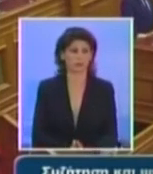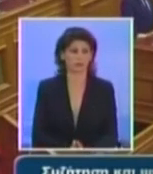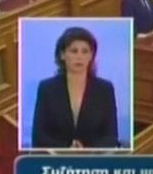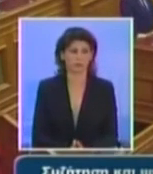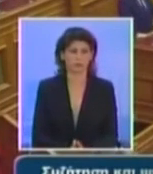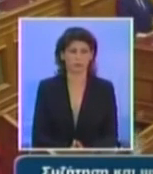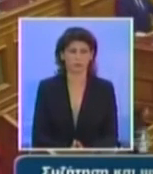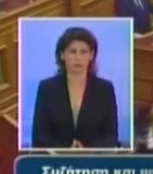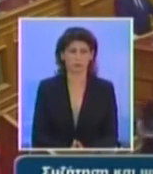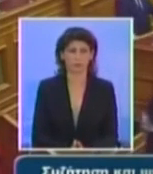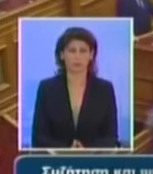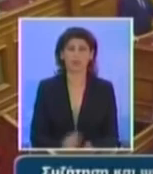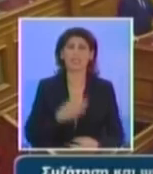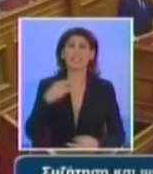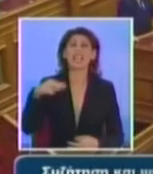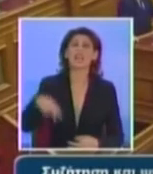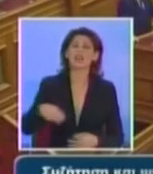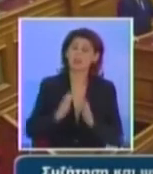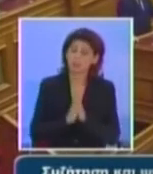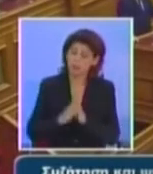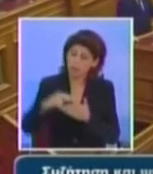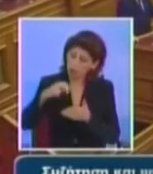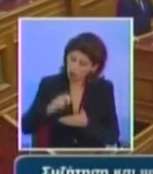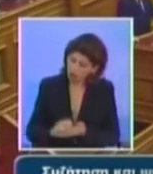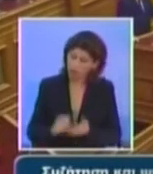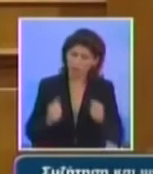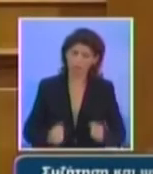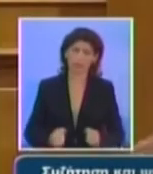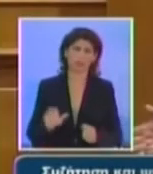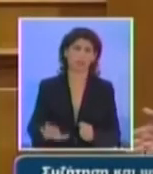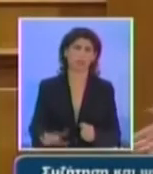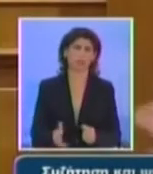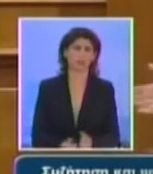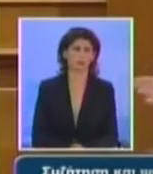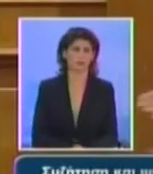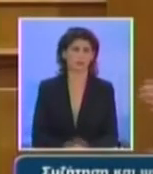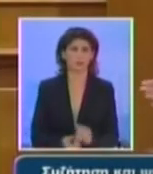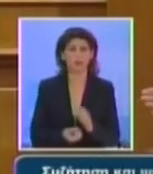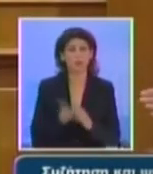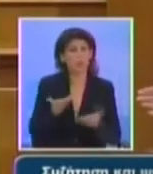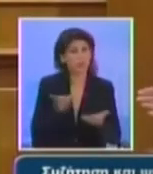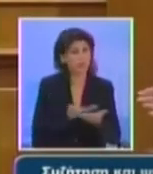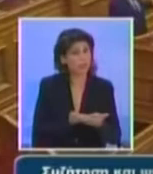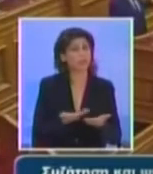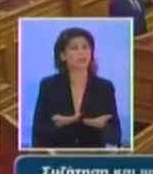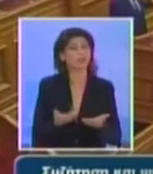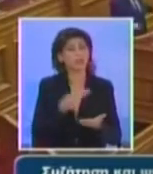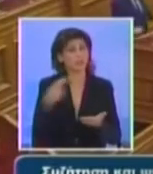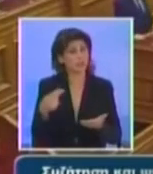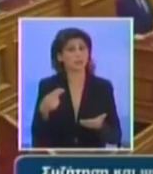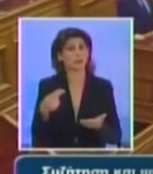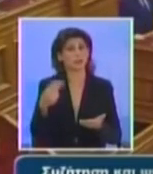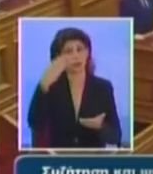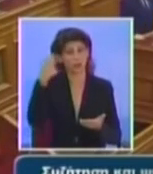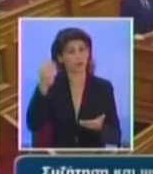Καθίστε, κύριε. Κύριε Λαβαζάνη, παρακαλώ, καθίστε. Λοιπόν, μετά έθεσε νέα ζητήματα ο κύριος Τσίπρας, τα οποία